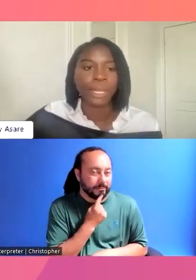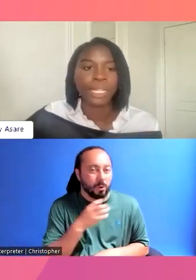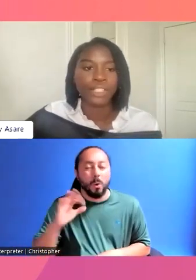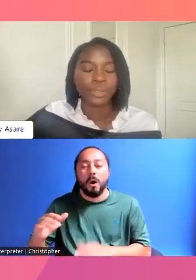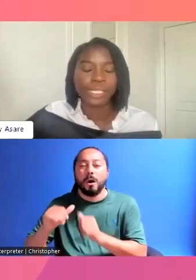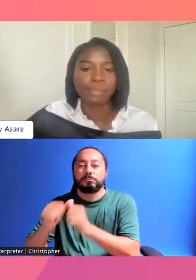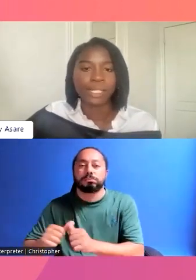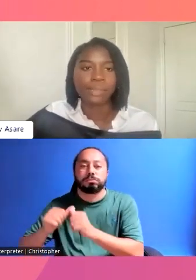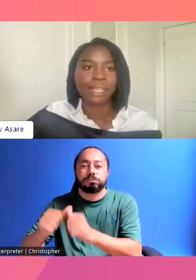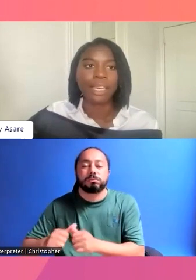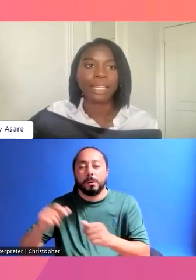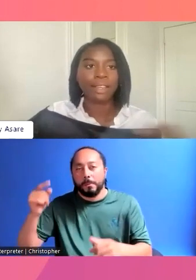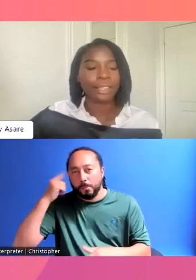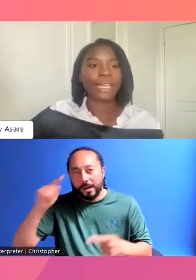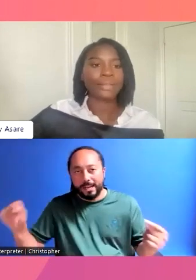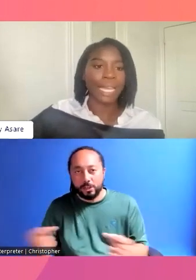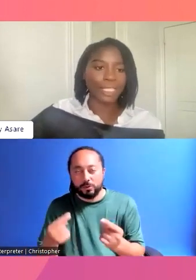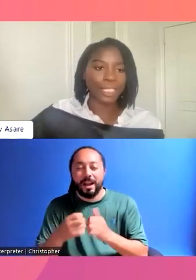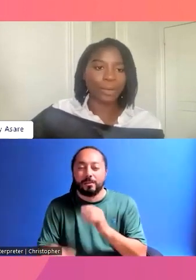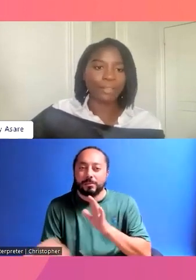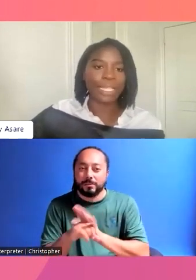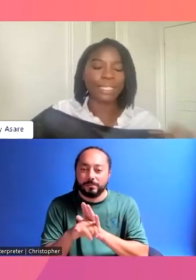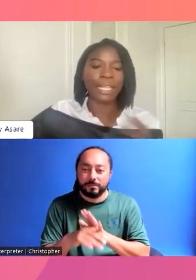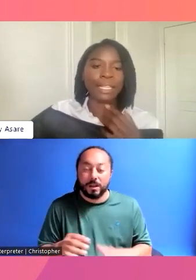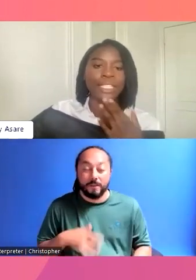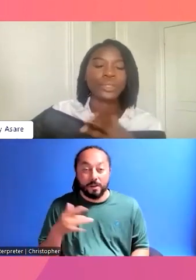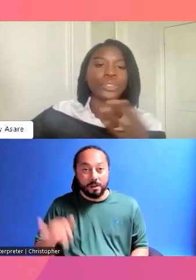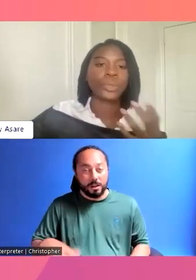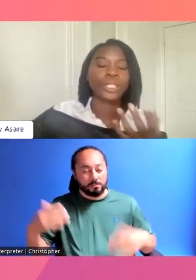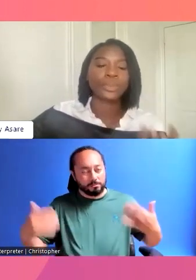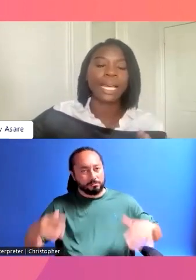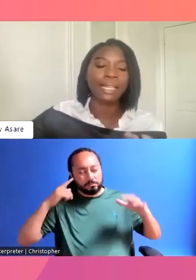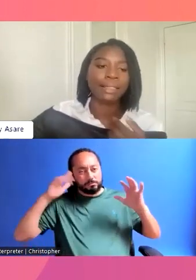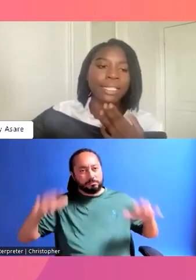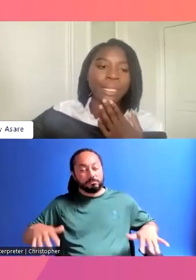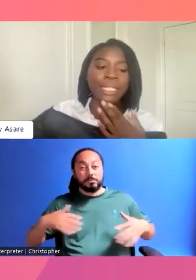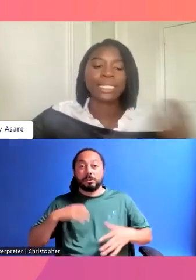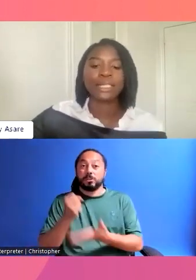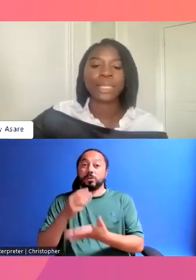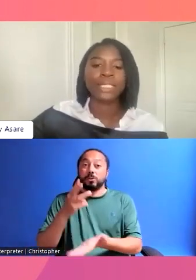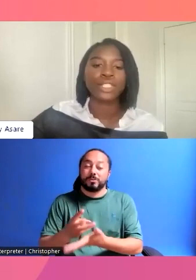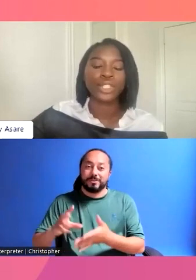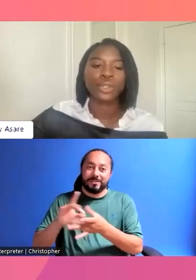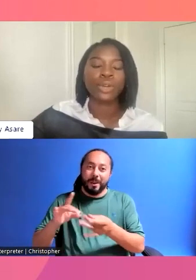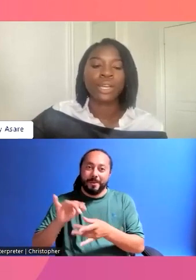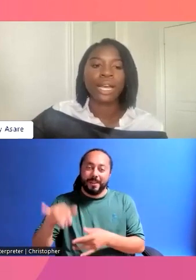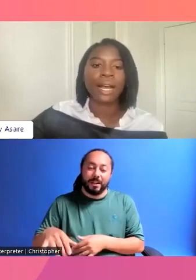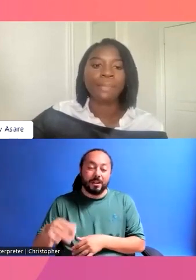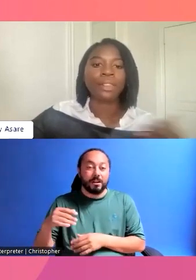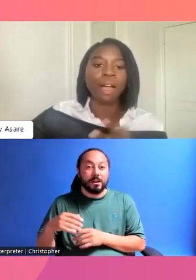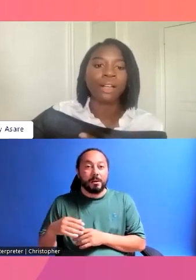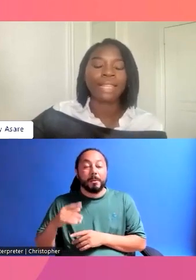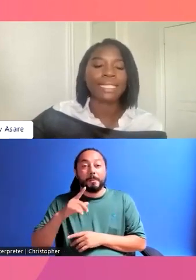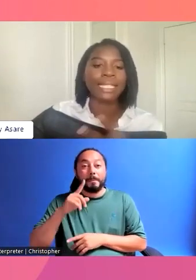lésions aiguës ou persistantes liées à la VC. Et donc, c'était fascinant de voir que les